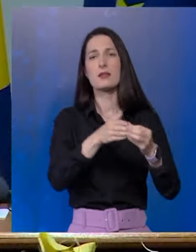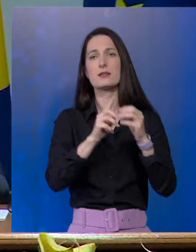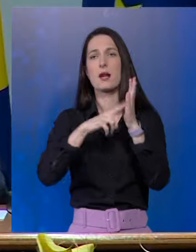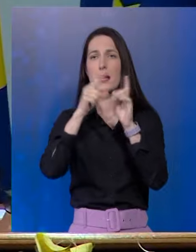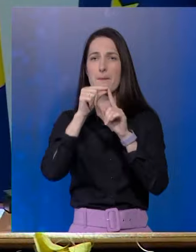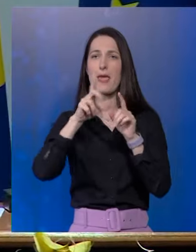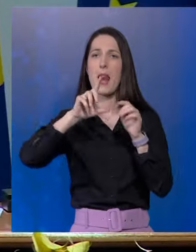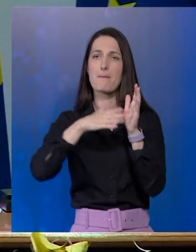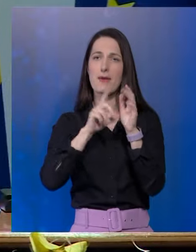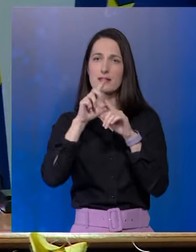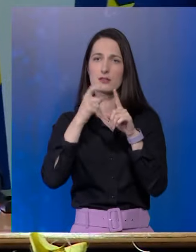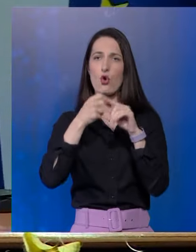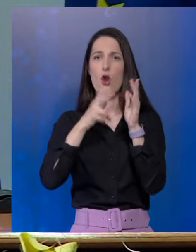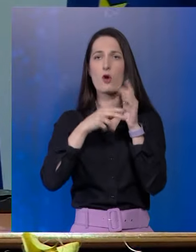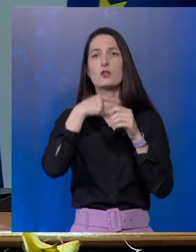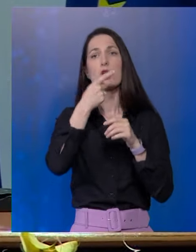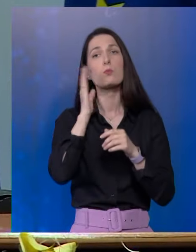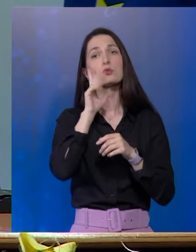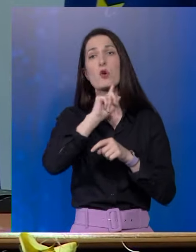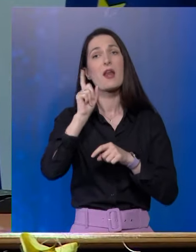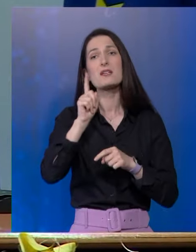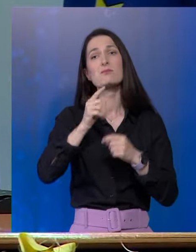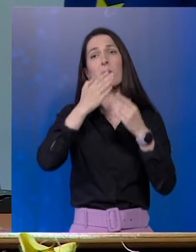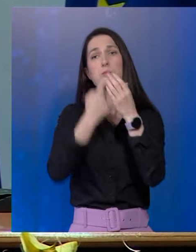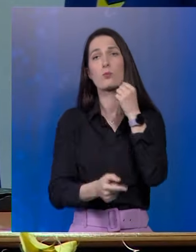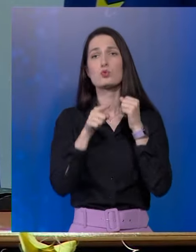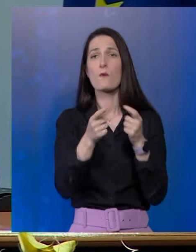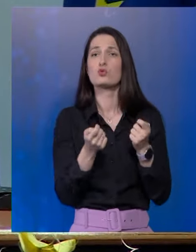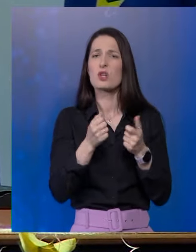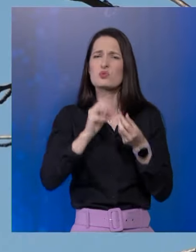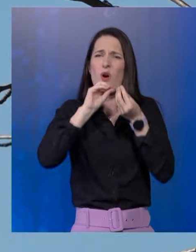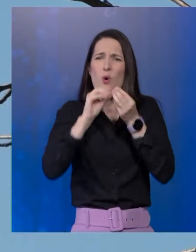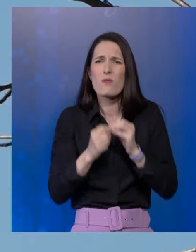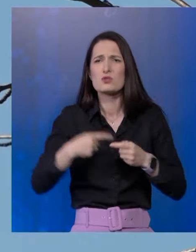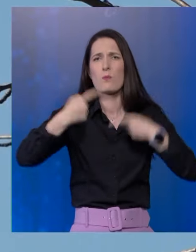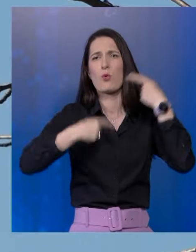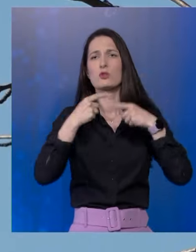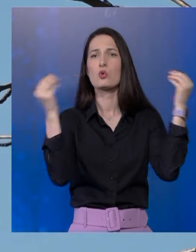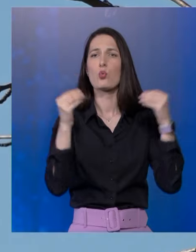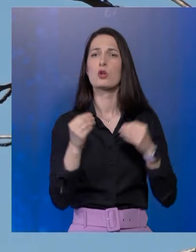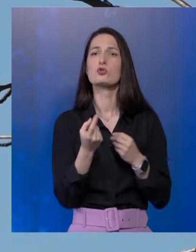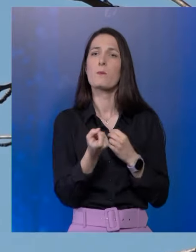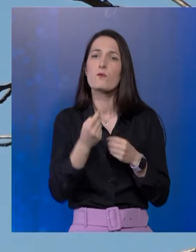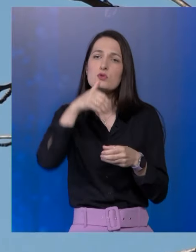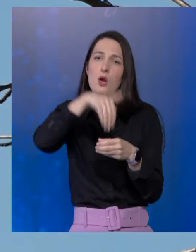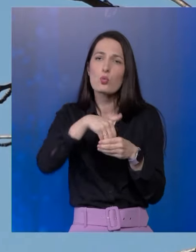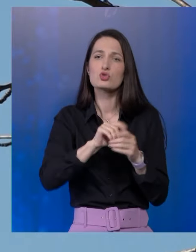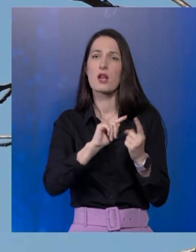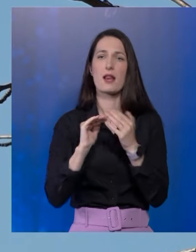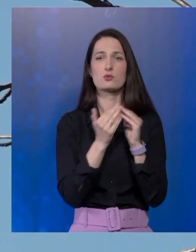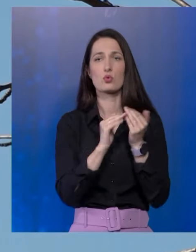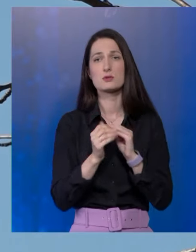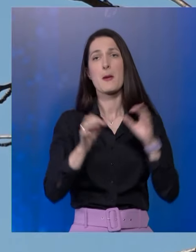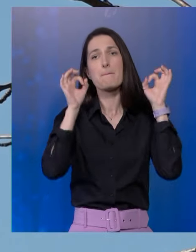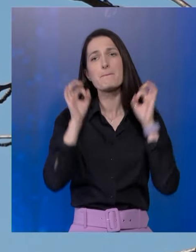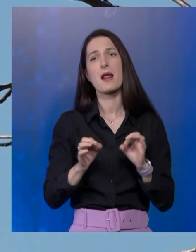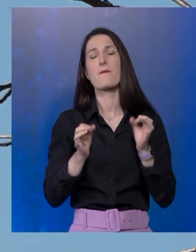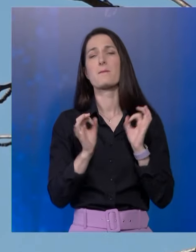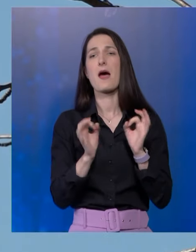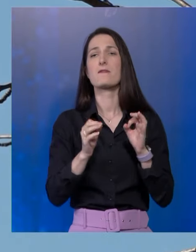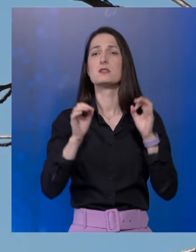šansu, a da kompleksno političko uređenje provocira unutrašnje nesuglasice. Pravni stručnjak Enver Išerić smatra da sve u Bosni